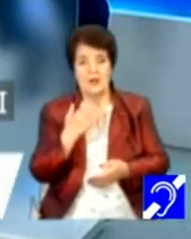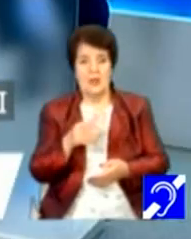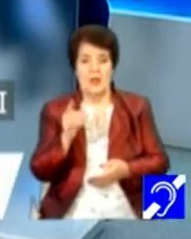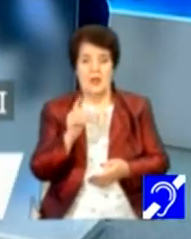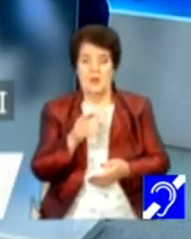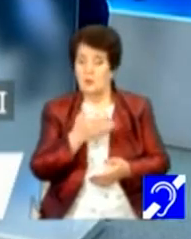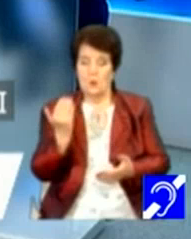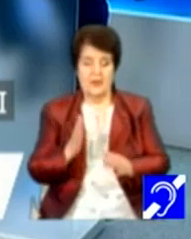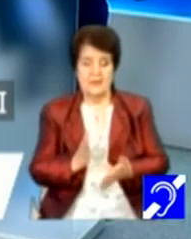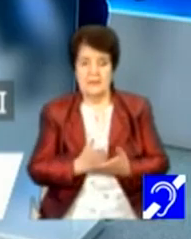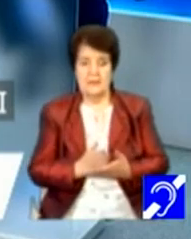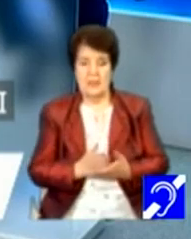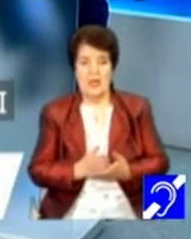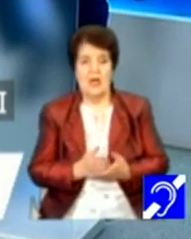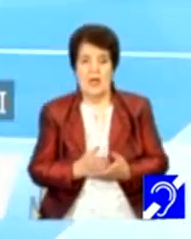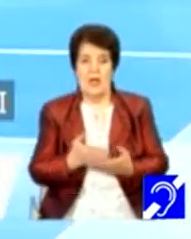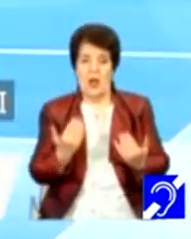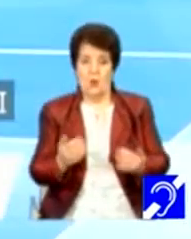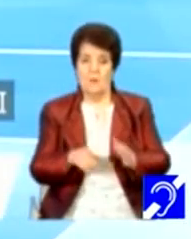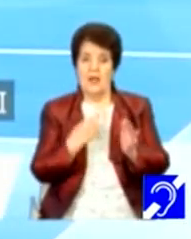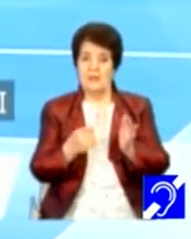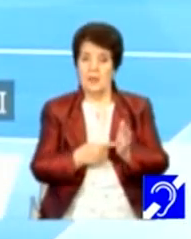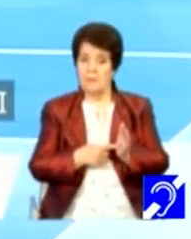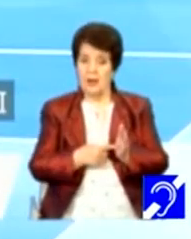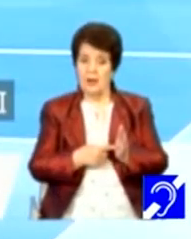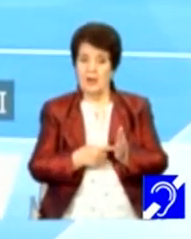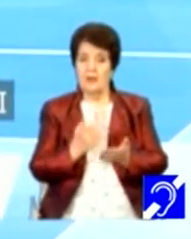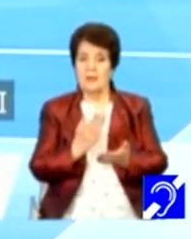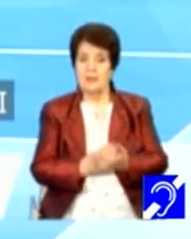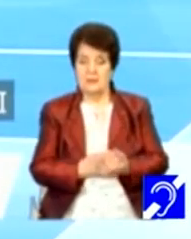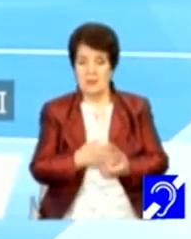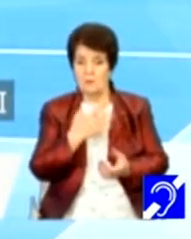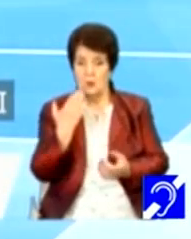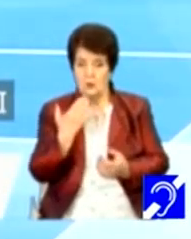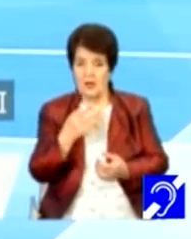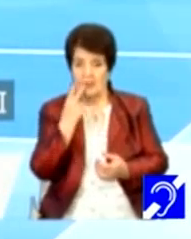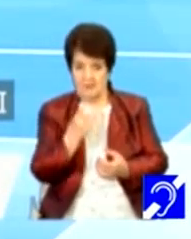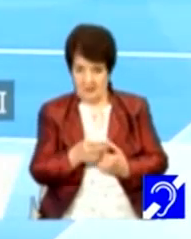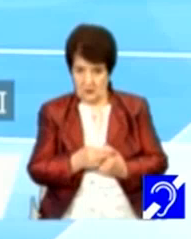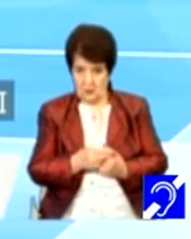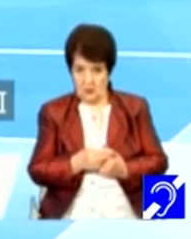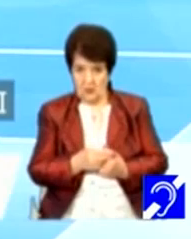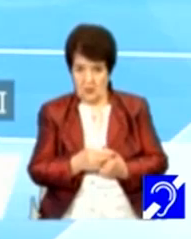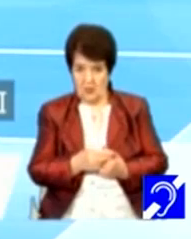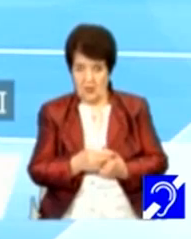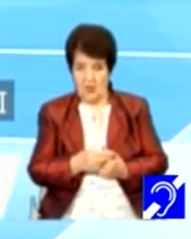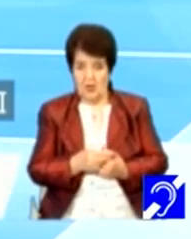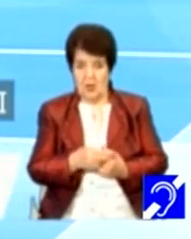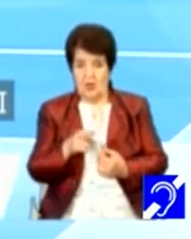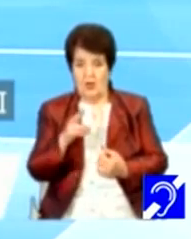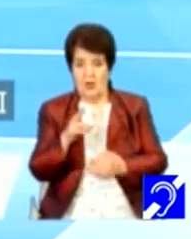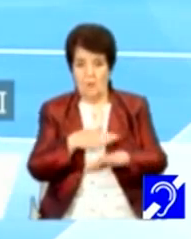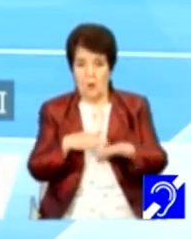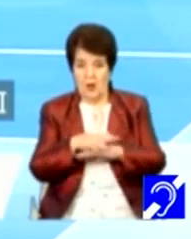Acum vine întrebarea mea pe care sunt convins că ați mai auzit-o pentru că e pe buzele multora. Ați văzut că e foarte polarizată